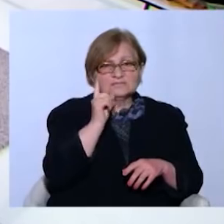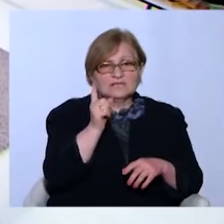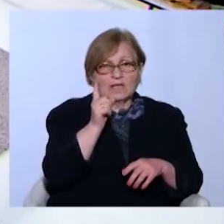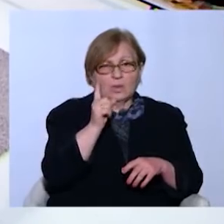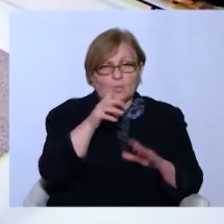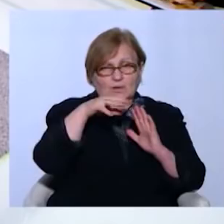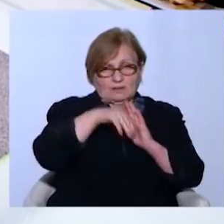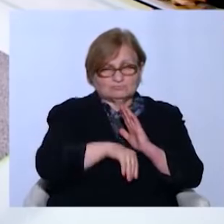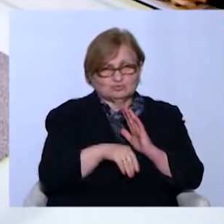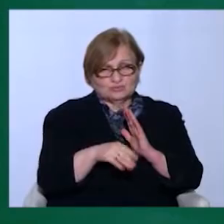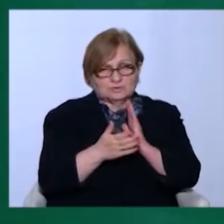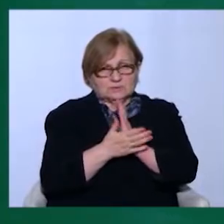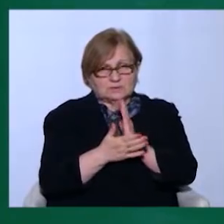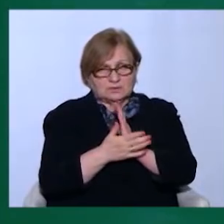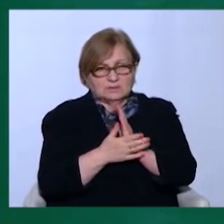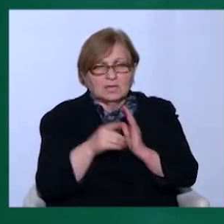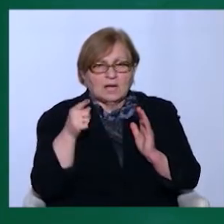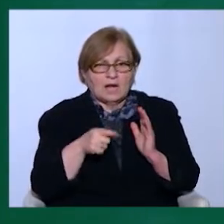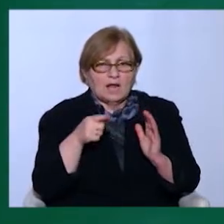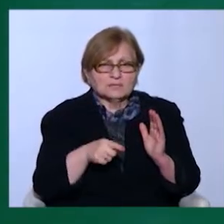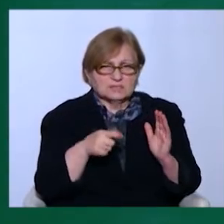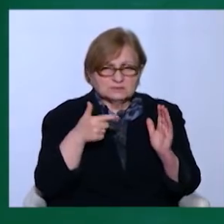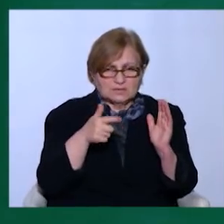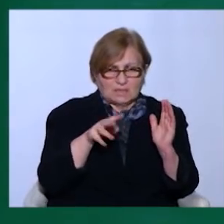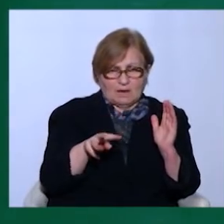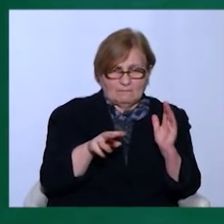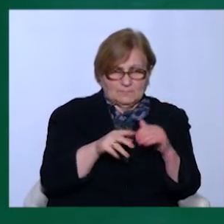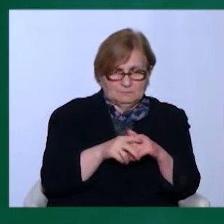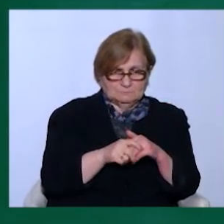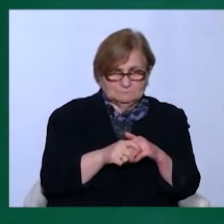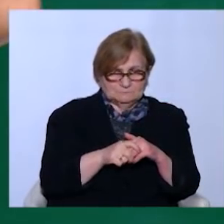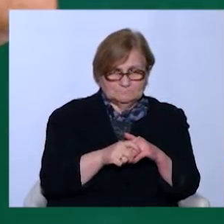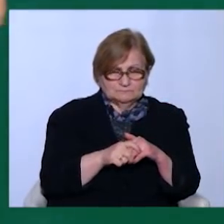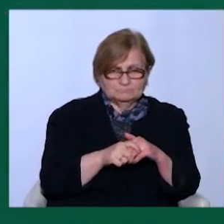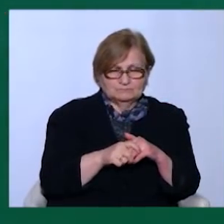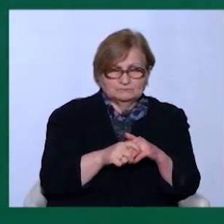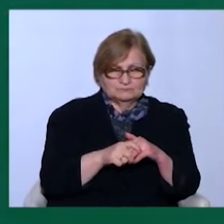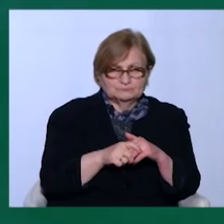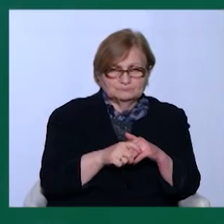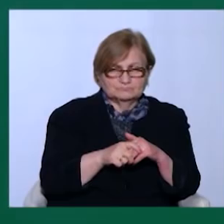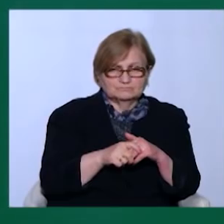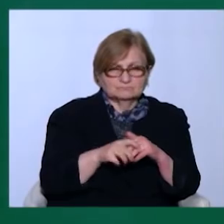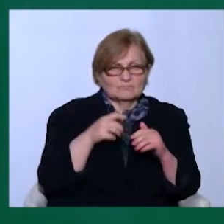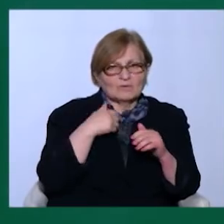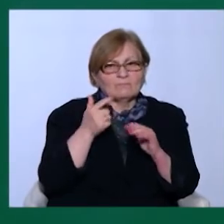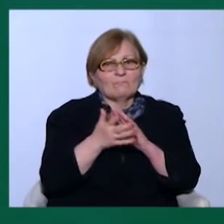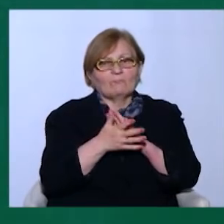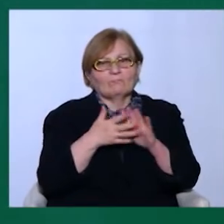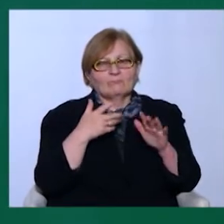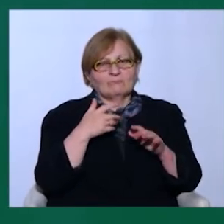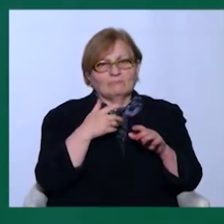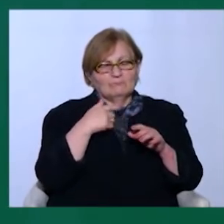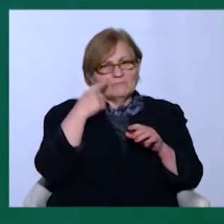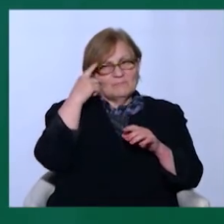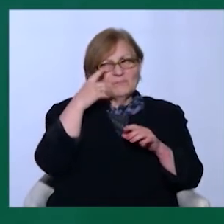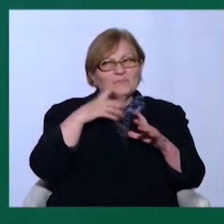კილოგრამში არის 1000 გრამი. და ვფიქრობდი, რომ მივხვდი მასწავლებელს რა უნდოდა,